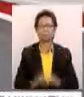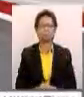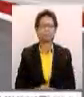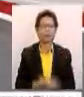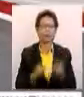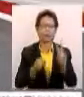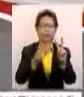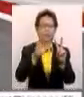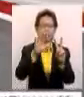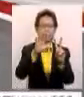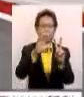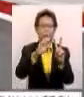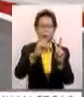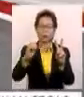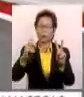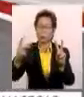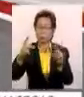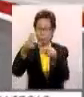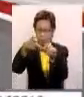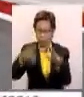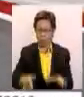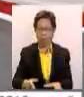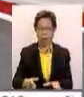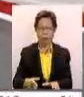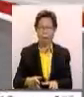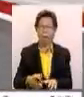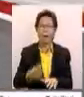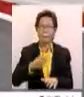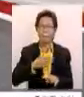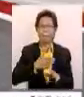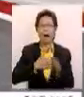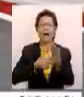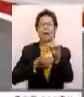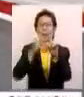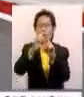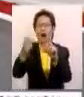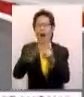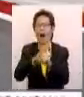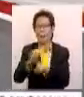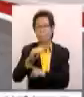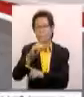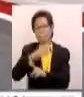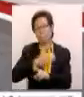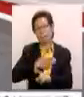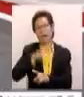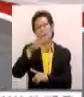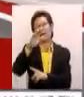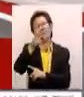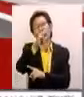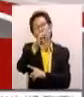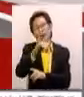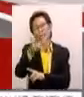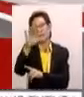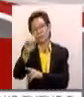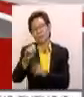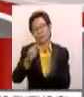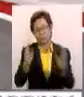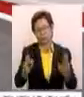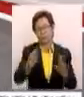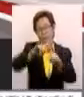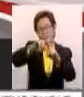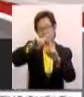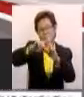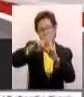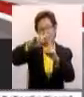Baik, 200,000 penumpang disasar melanggan My 100 dan My 50 dalam tempoh sebulan selepas mula